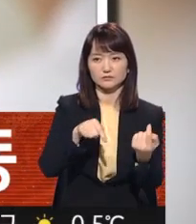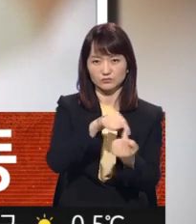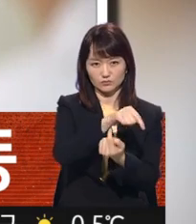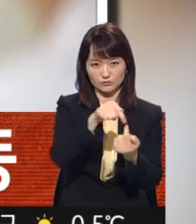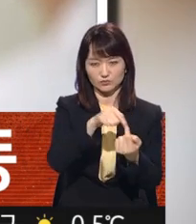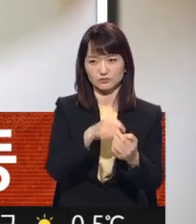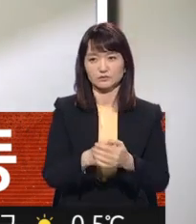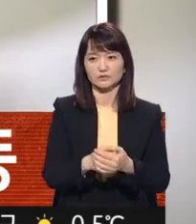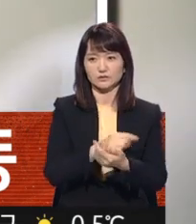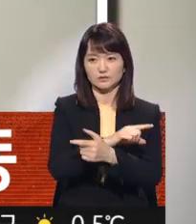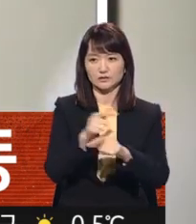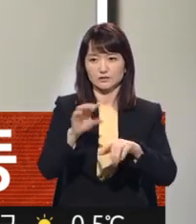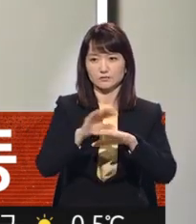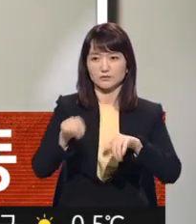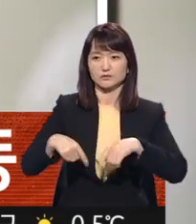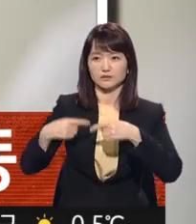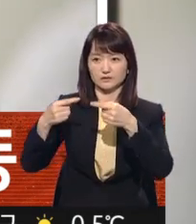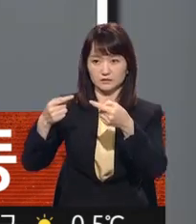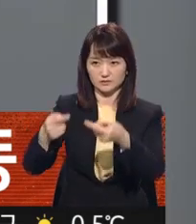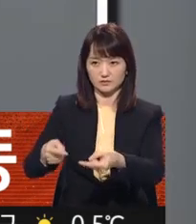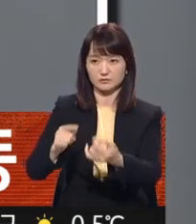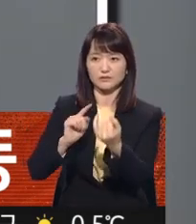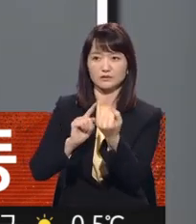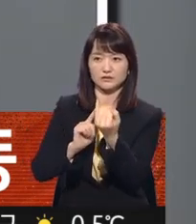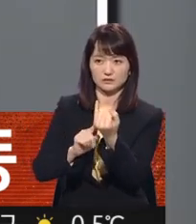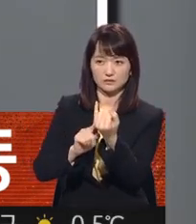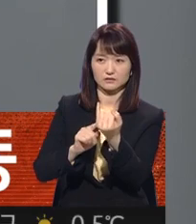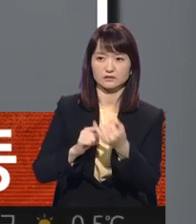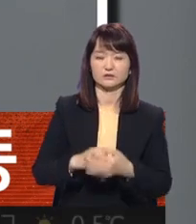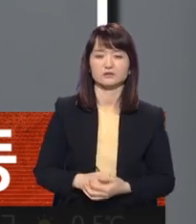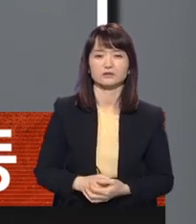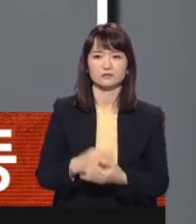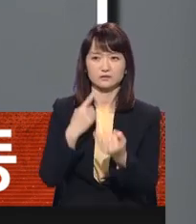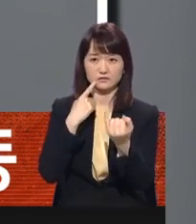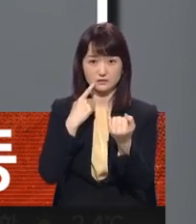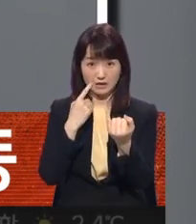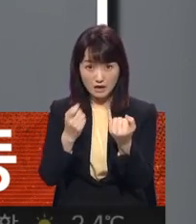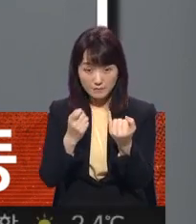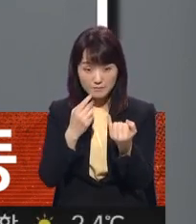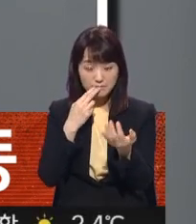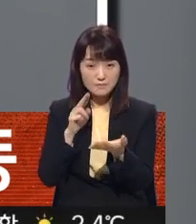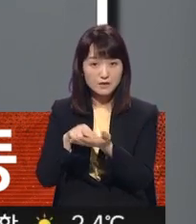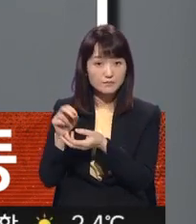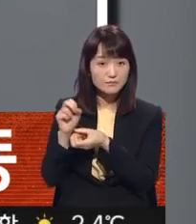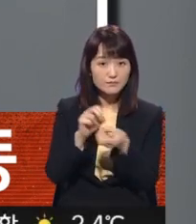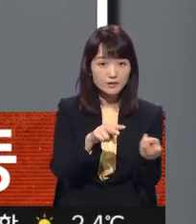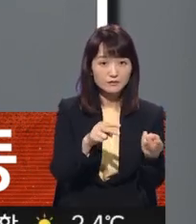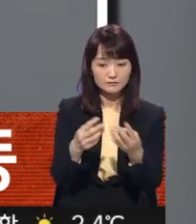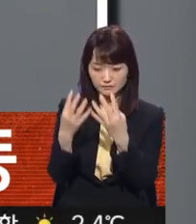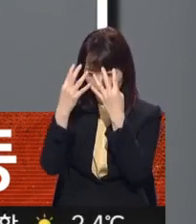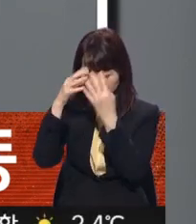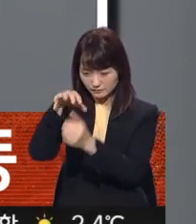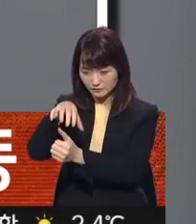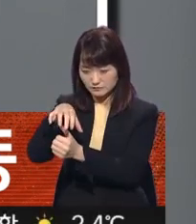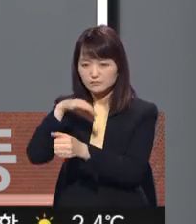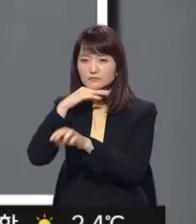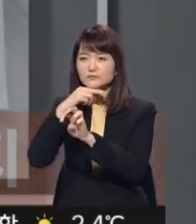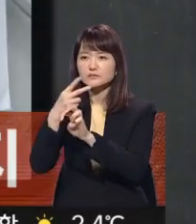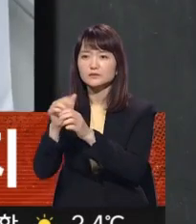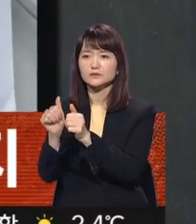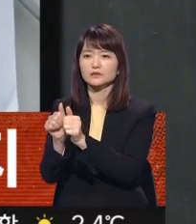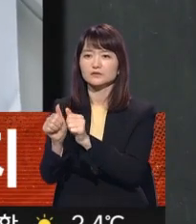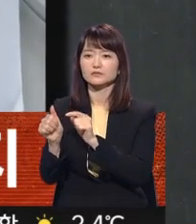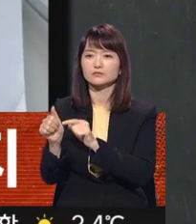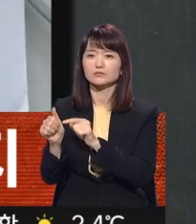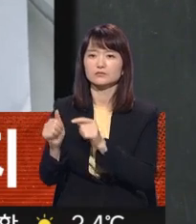프로그램에 출연하는 유명인사입니다 그런데 이런 이수진 원장에게 협박 편지를 보낸 사람이 바로 구치소에 수감 중인 30대